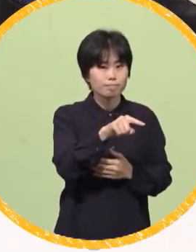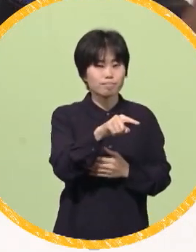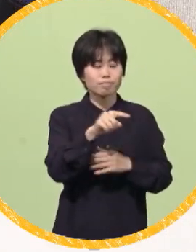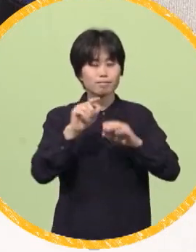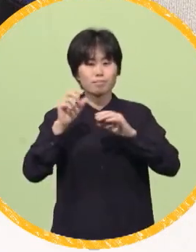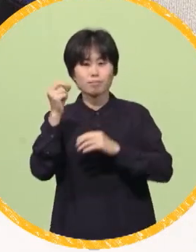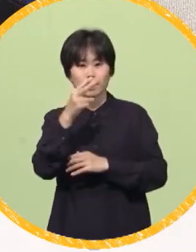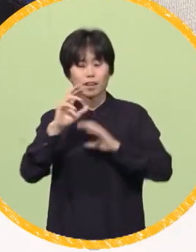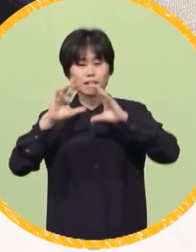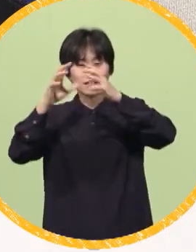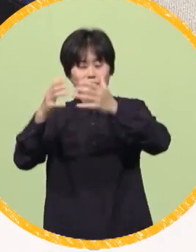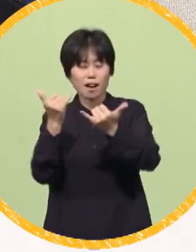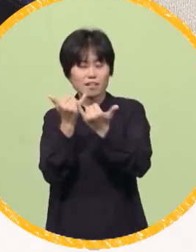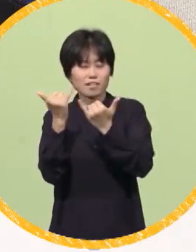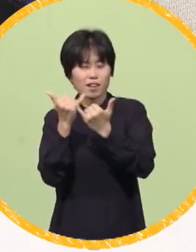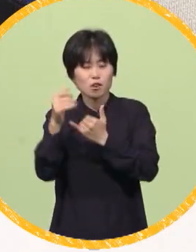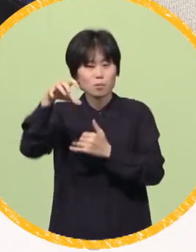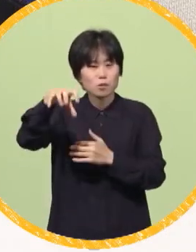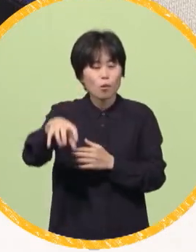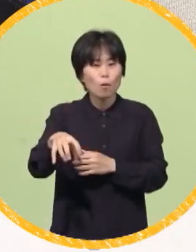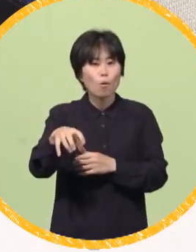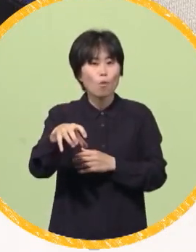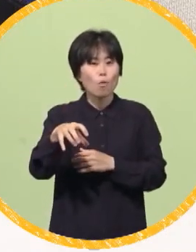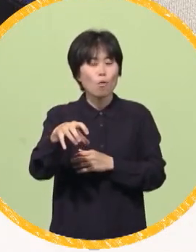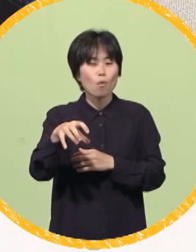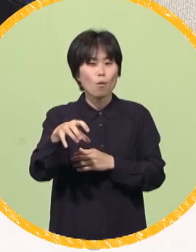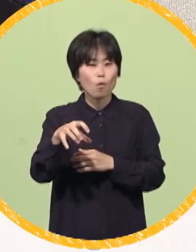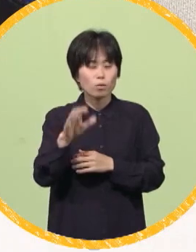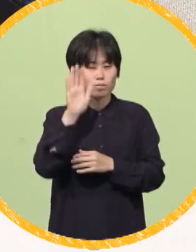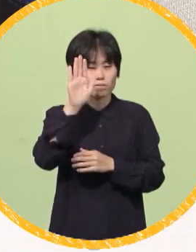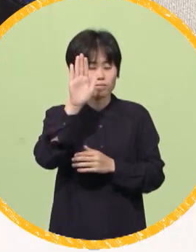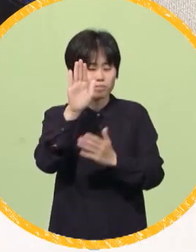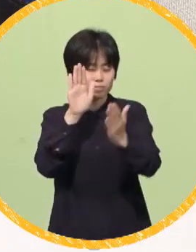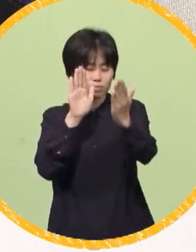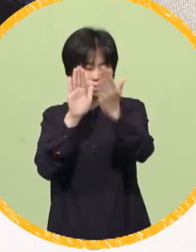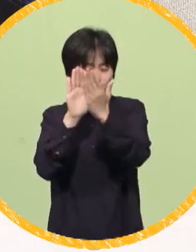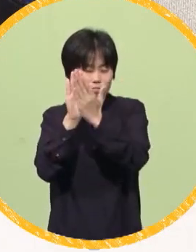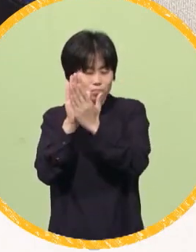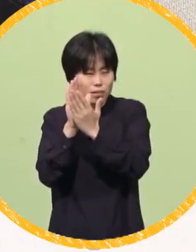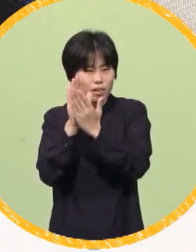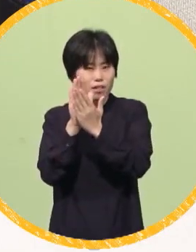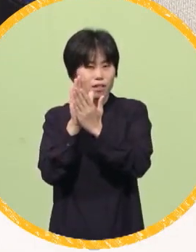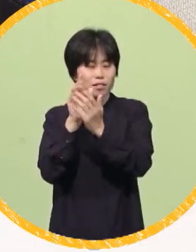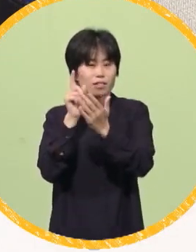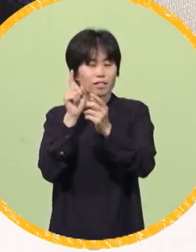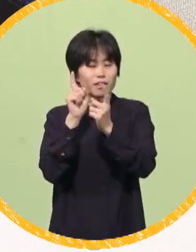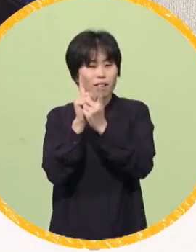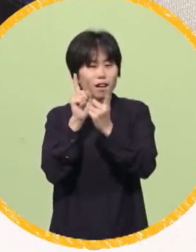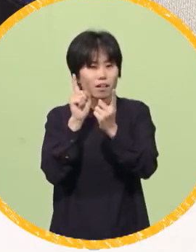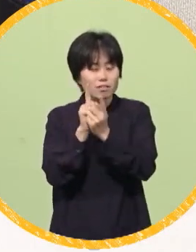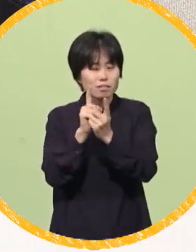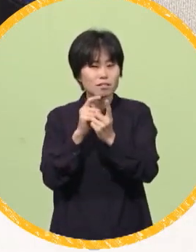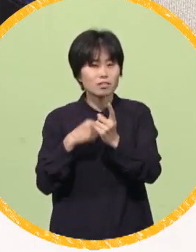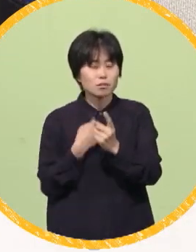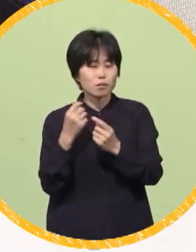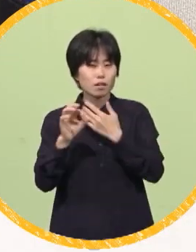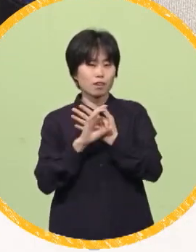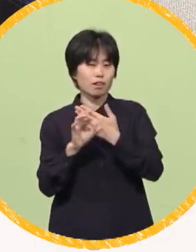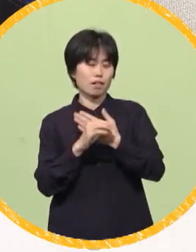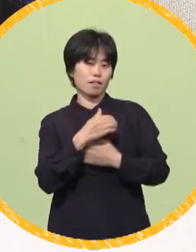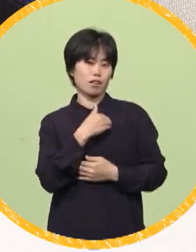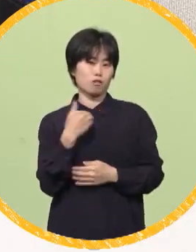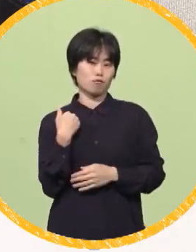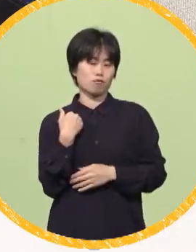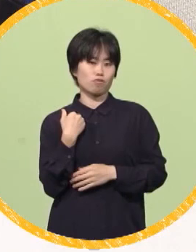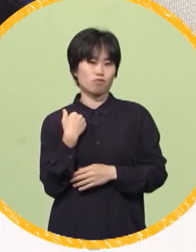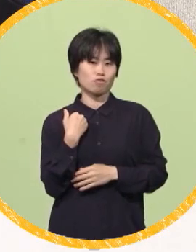世界の同じような困りごとに近い未来に直面するような国々に対して範になれるような、そういう物差